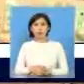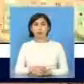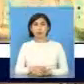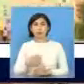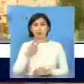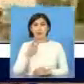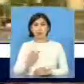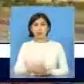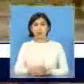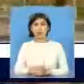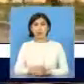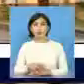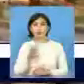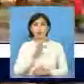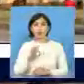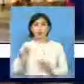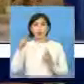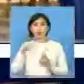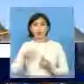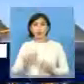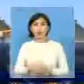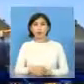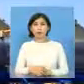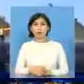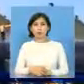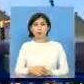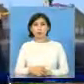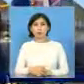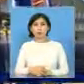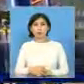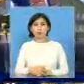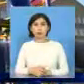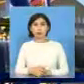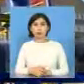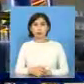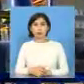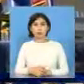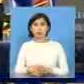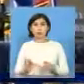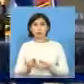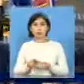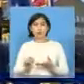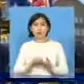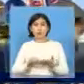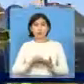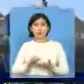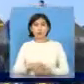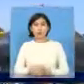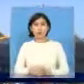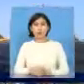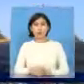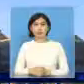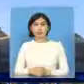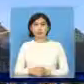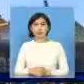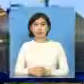Поэтому здесь отлично подойдут отжимания. На вдохе опускаемся вниз до касания грудной клетки, а на выдохе поднимаемся